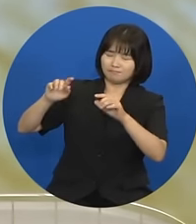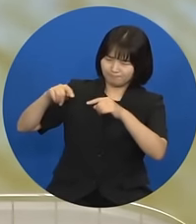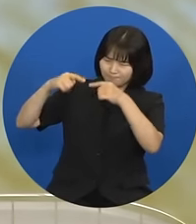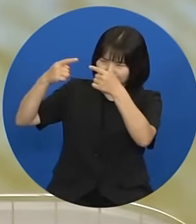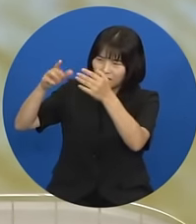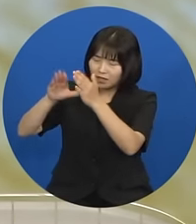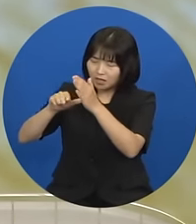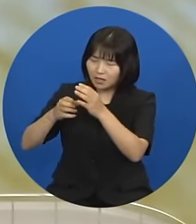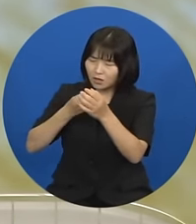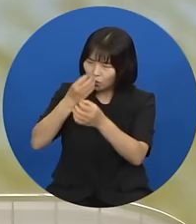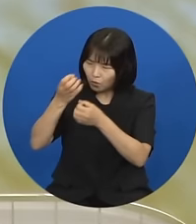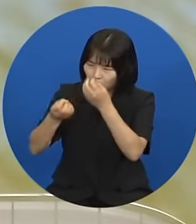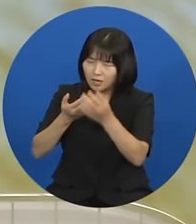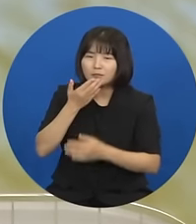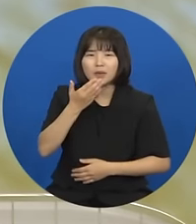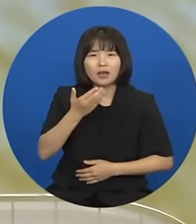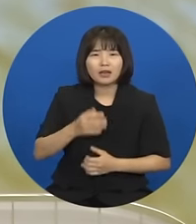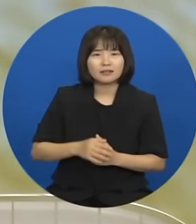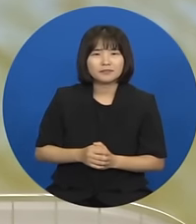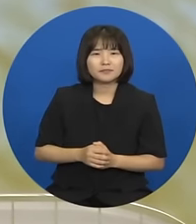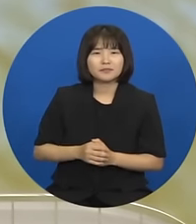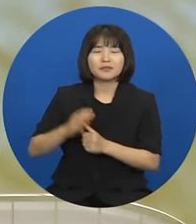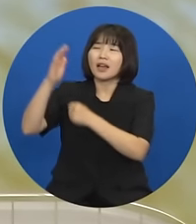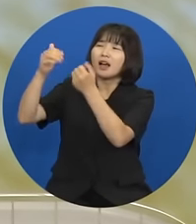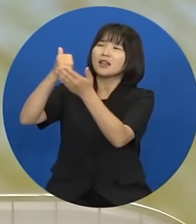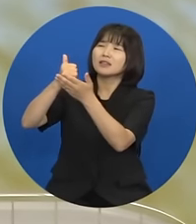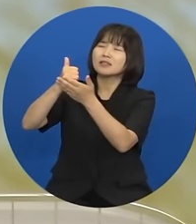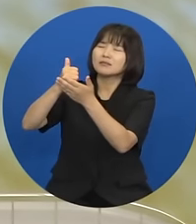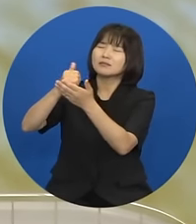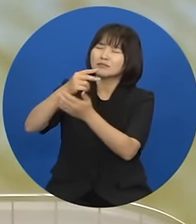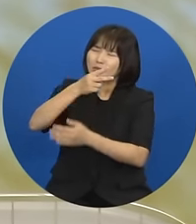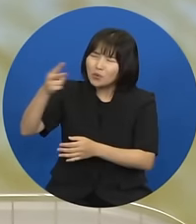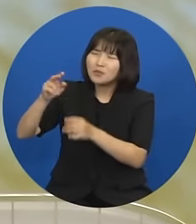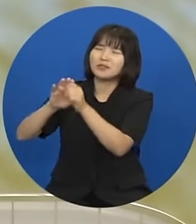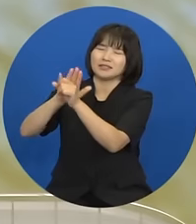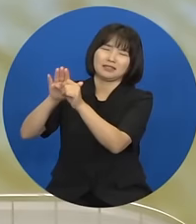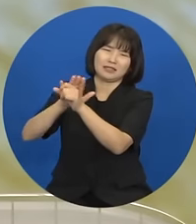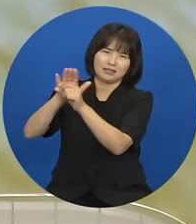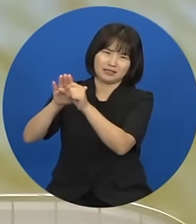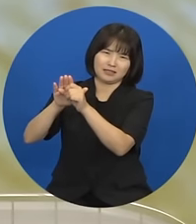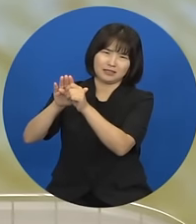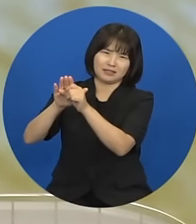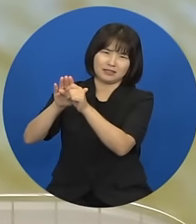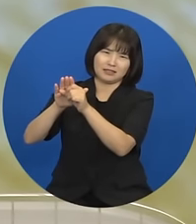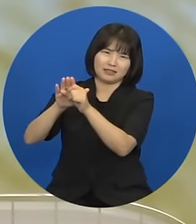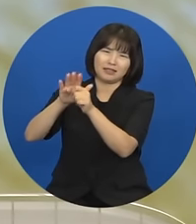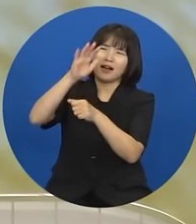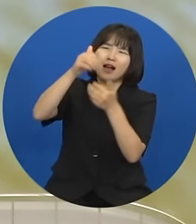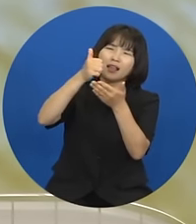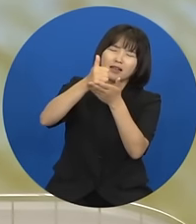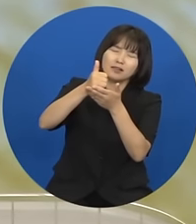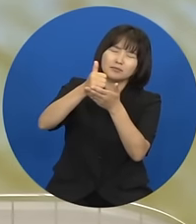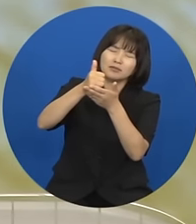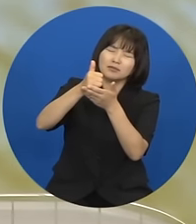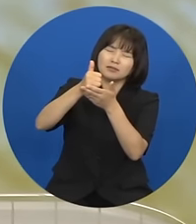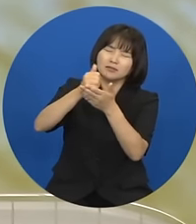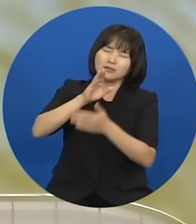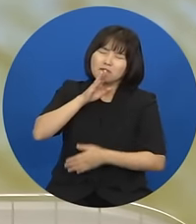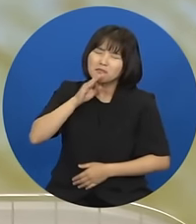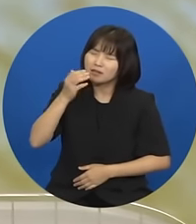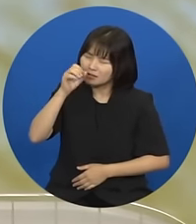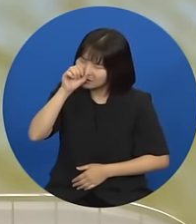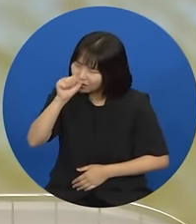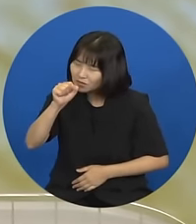고백하게 될 겁니다. 역시 하나님은 사랑이시지, 역시 하나님은 선하시지,